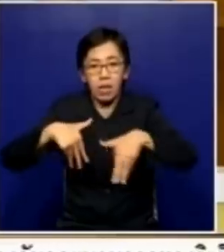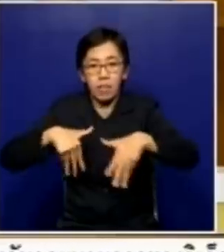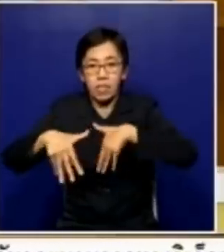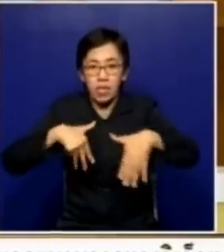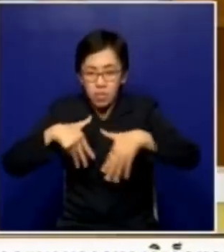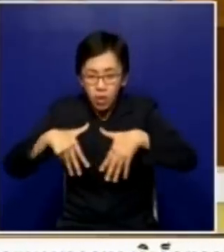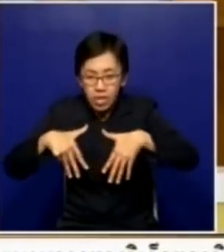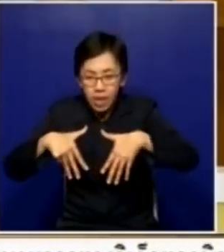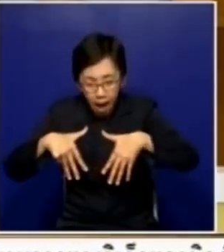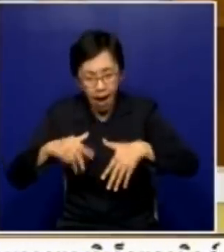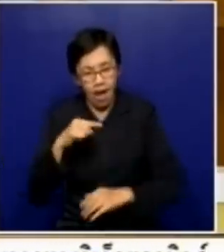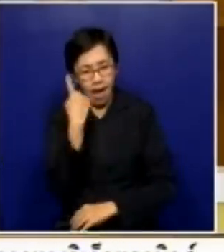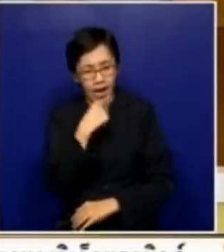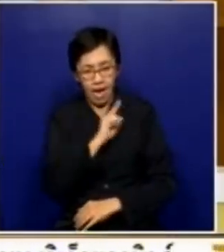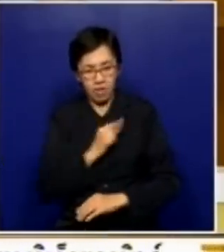รถเลือก